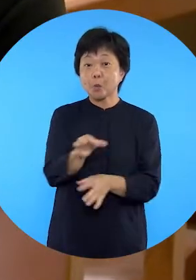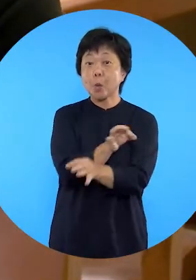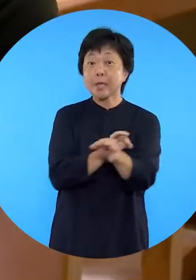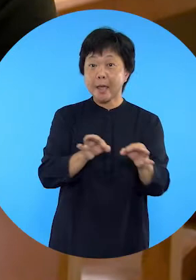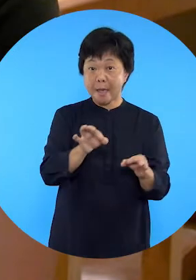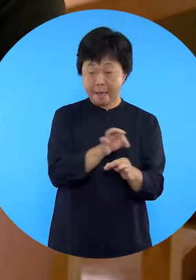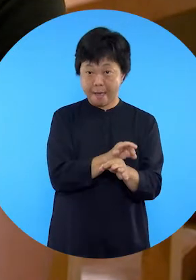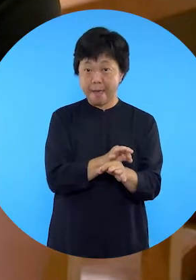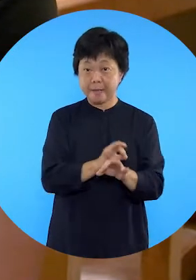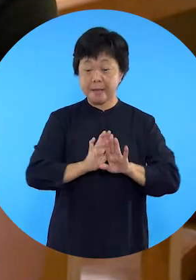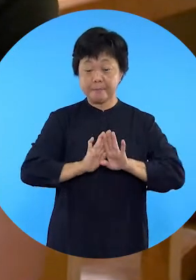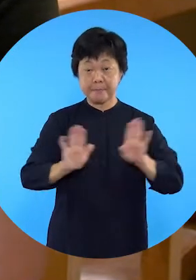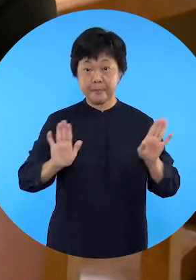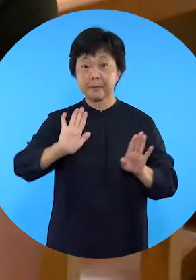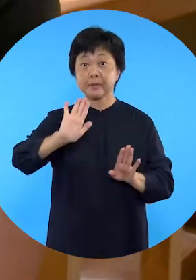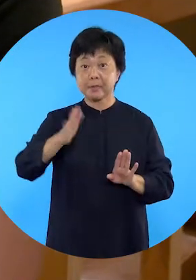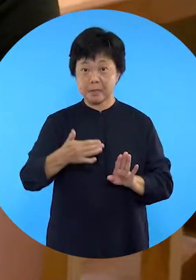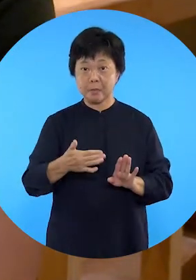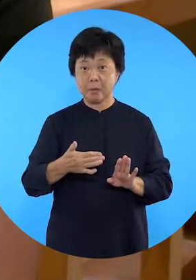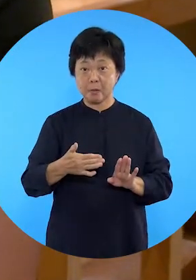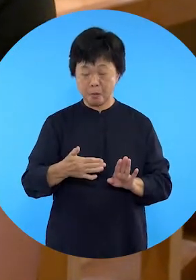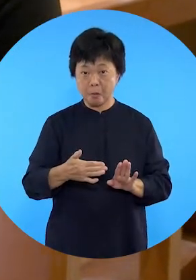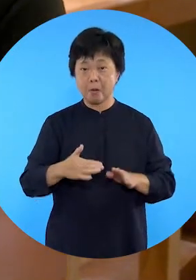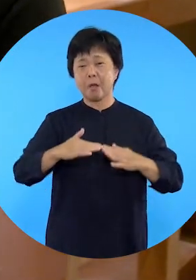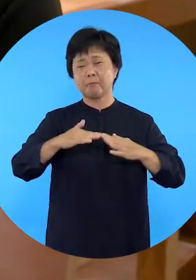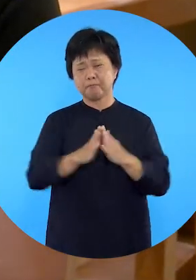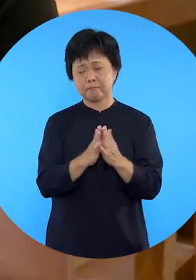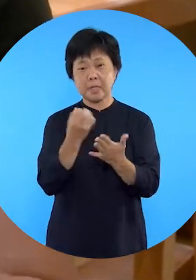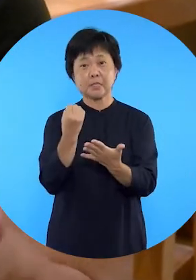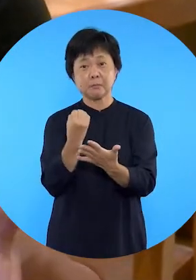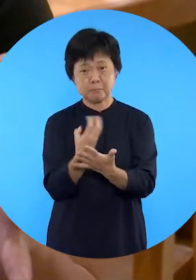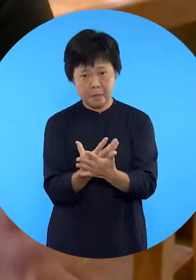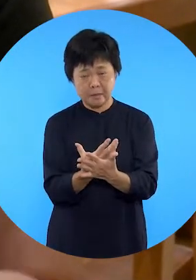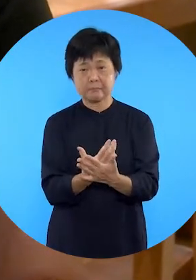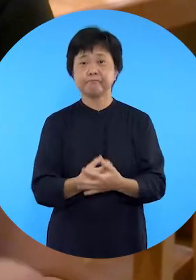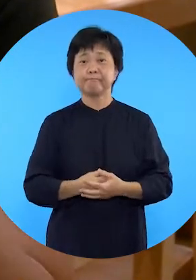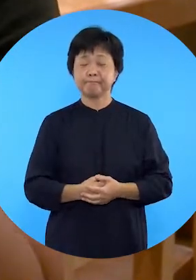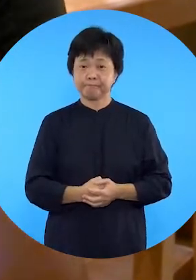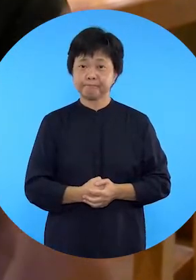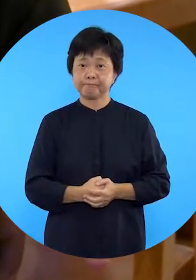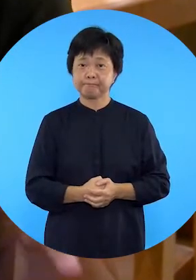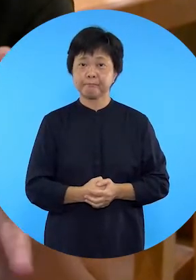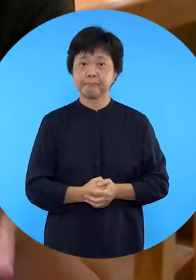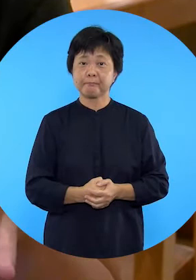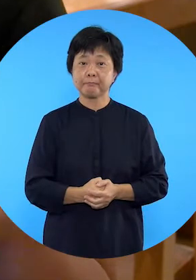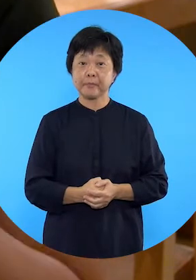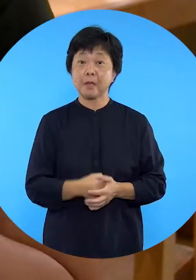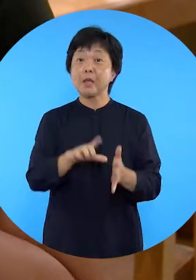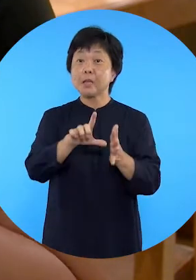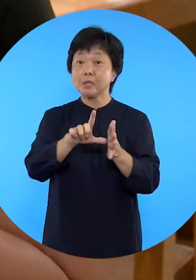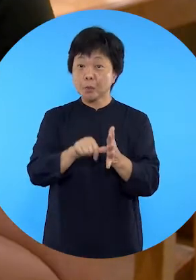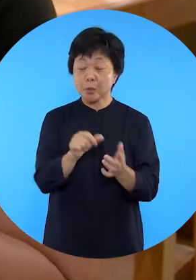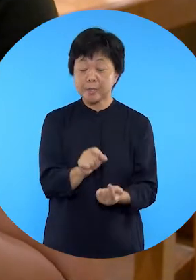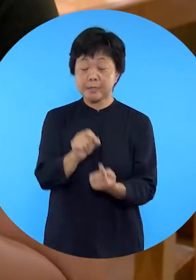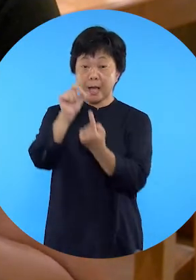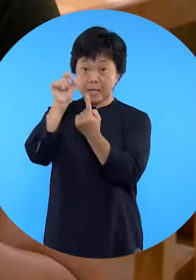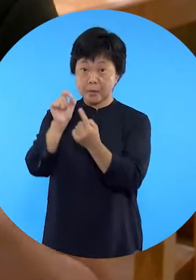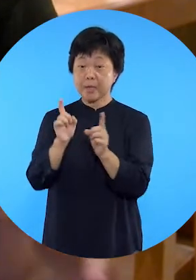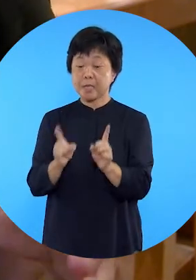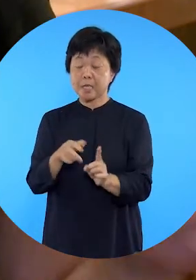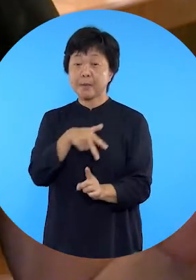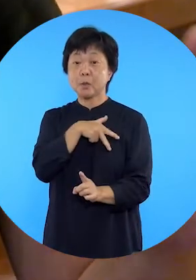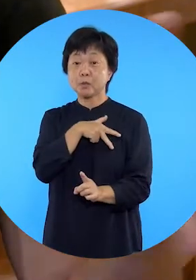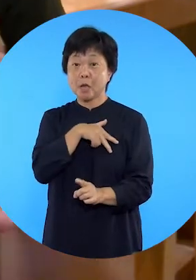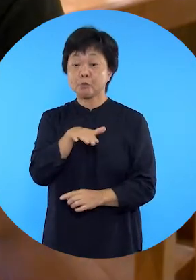共同経営という形でお話が入ったんですけども、そっちがまあうまくいかなくて、オープンしたことはしたんですけど、でその時